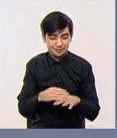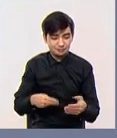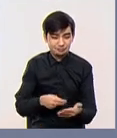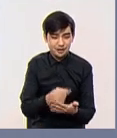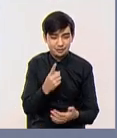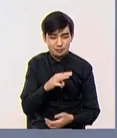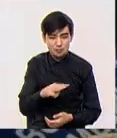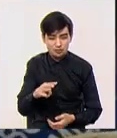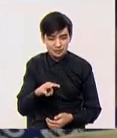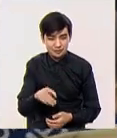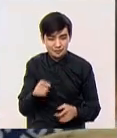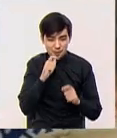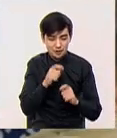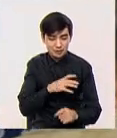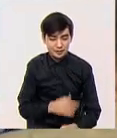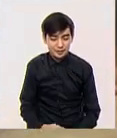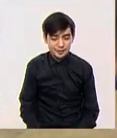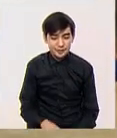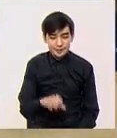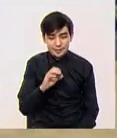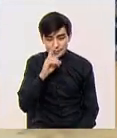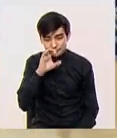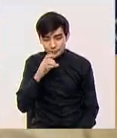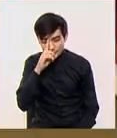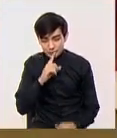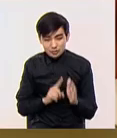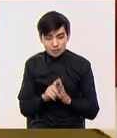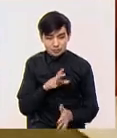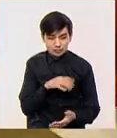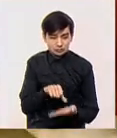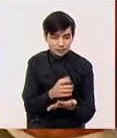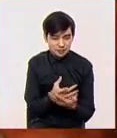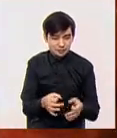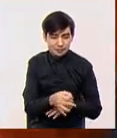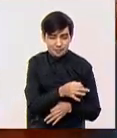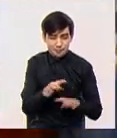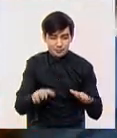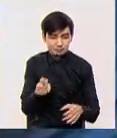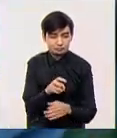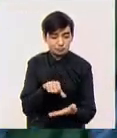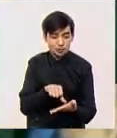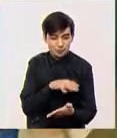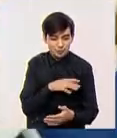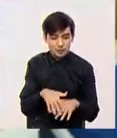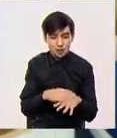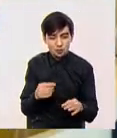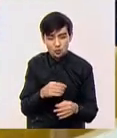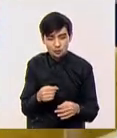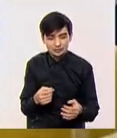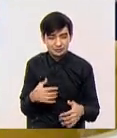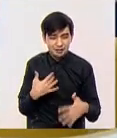алады. 42 айында басталған байқауға үміткерлер еліміздің түкпір-түкпірінен қатысқан. Олар халықтың аз